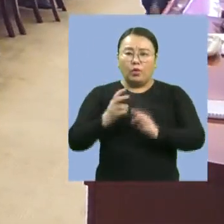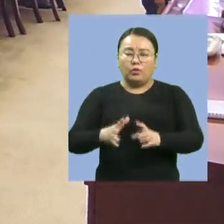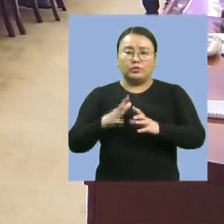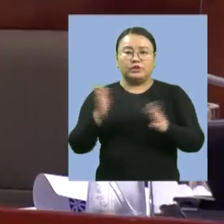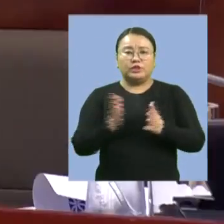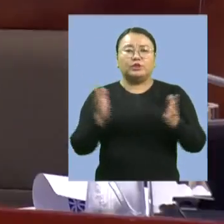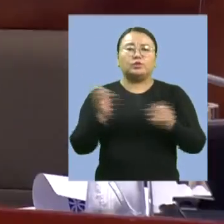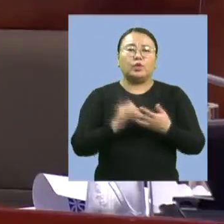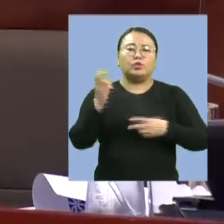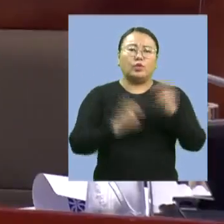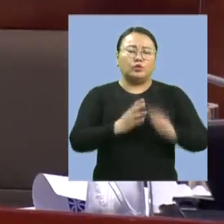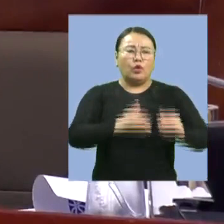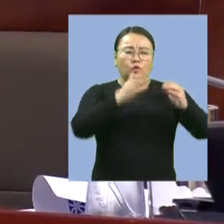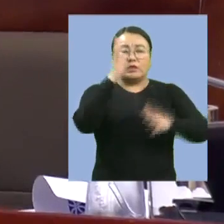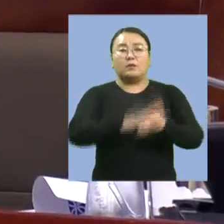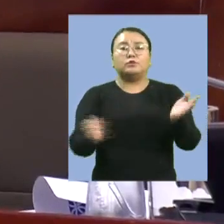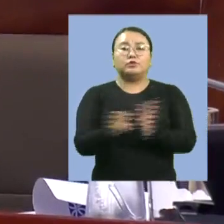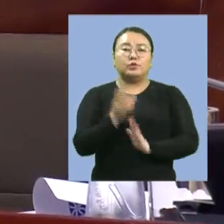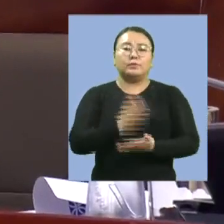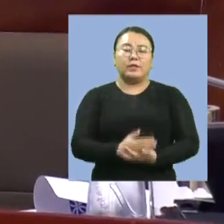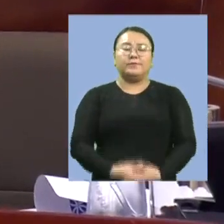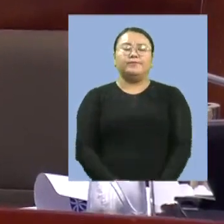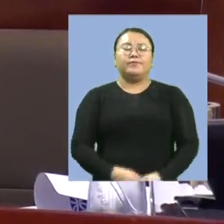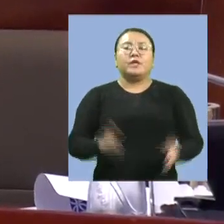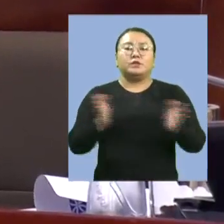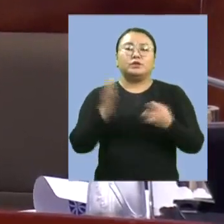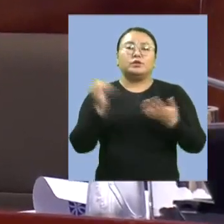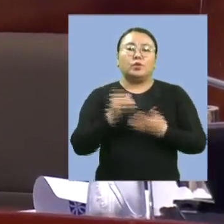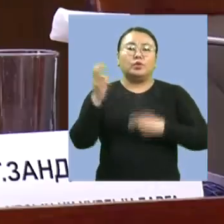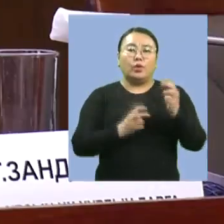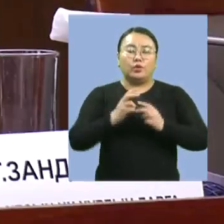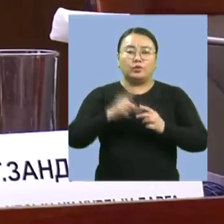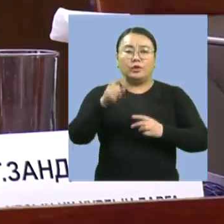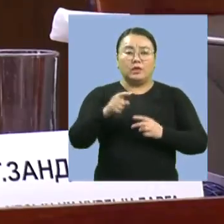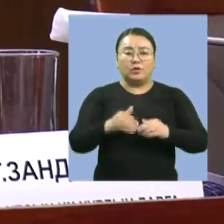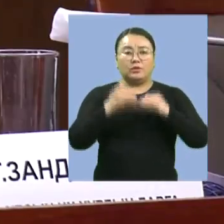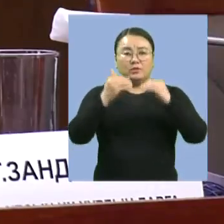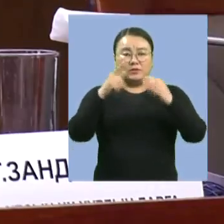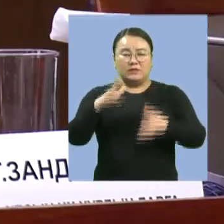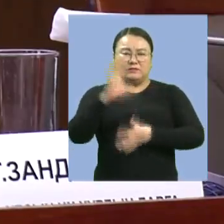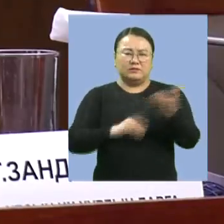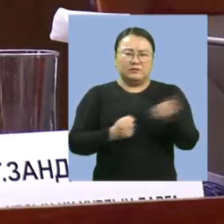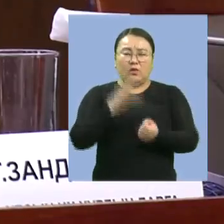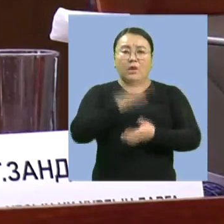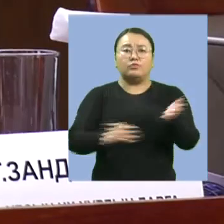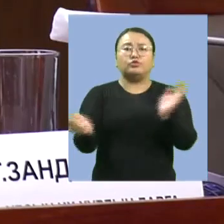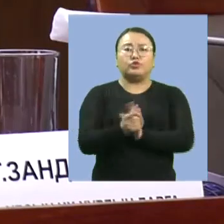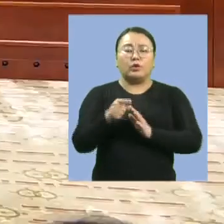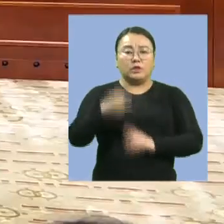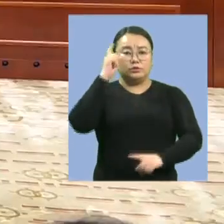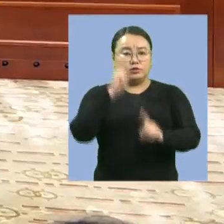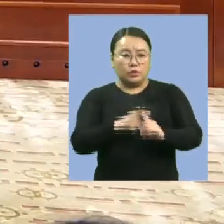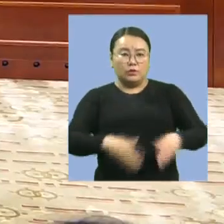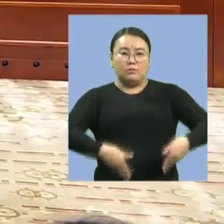хөгжүүлэх томоохон үйлдвэр давсан жижиг дунд үйлдвэрийг хөгжүүлэх нь чухал байгаа юм. Мөн жижиг дунд үйлдвэр үйлчлэгийг хөгжүүлэх санхүүгийн дэмжлэг